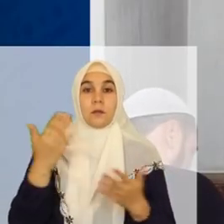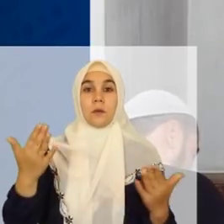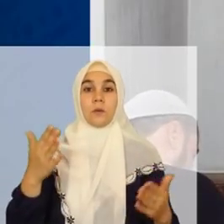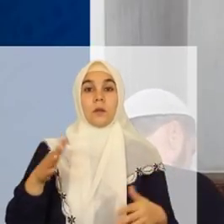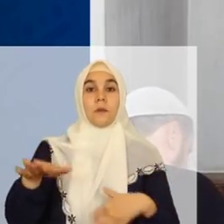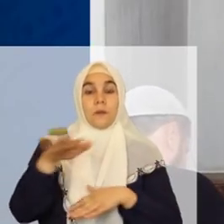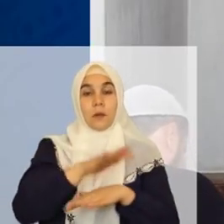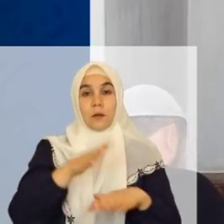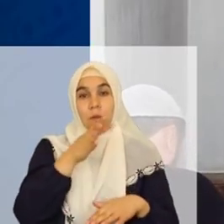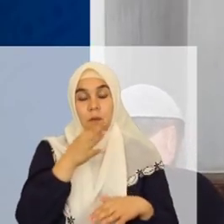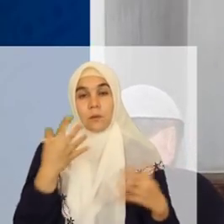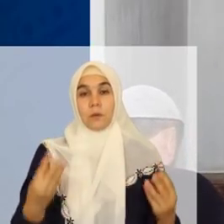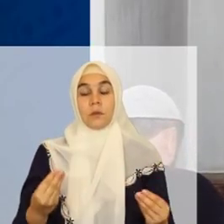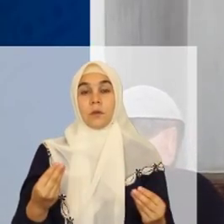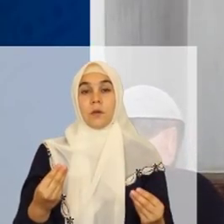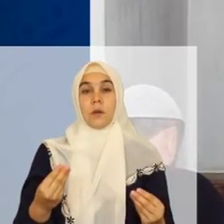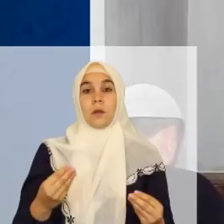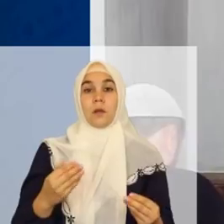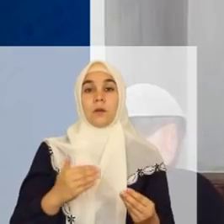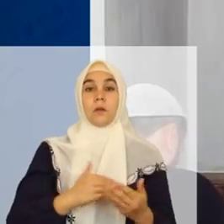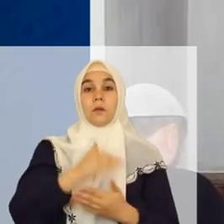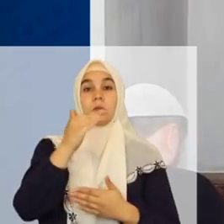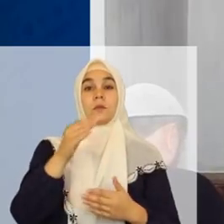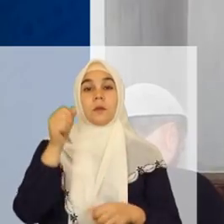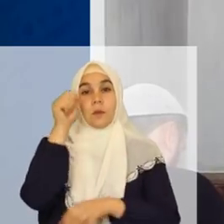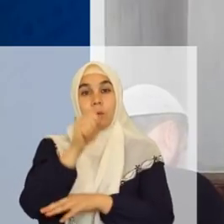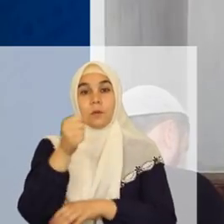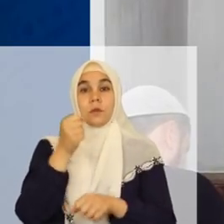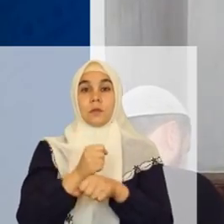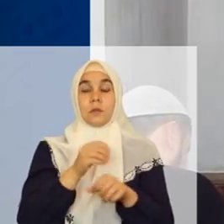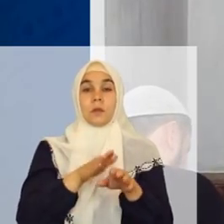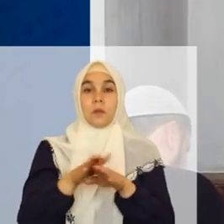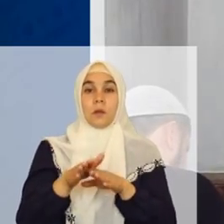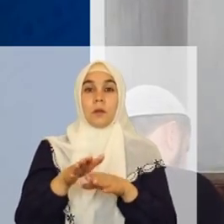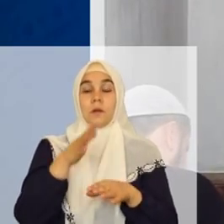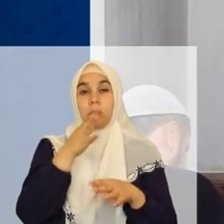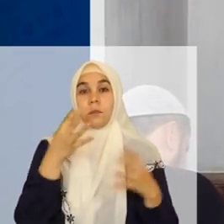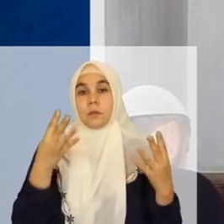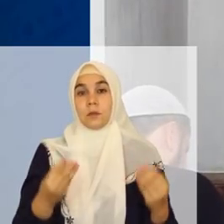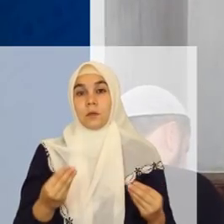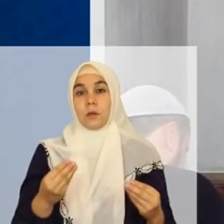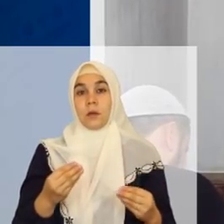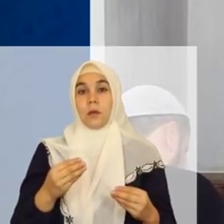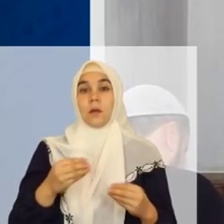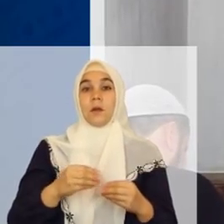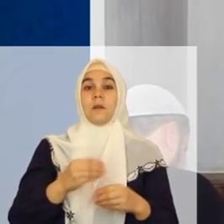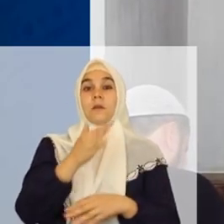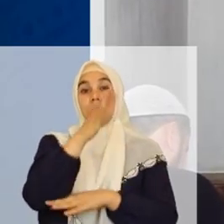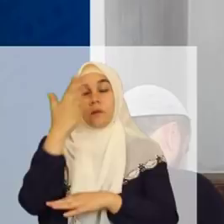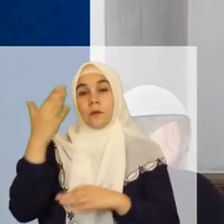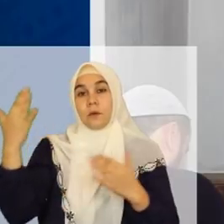bo'lgan zamonda va o'zi uchun eng buyuk ibodatni ado etayotgan paytida o'simlik